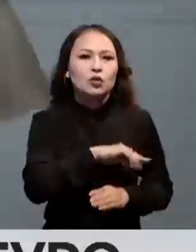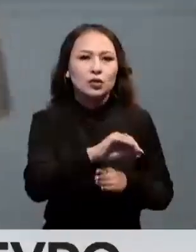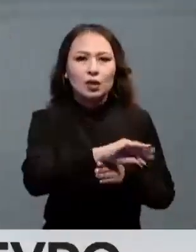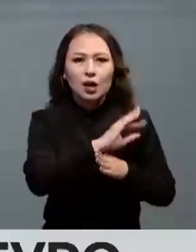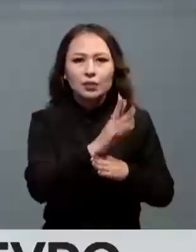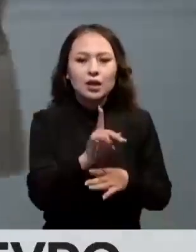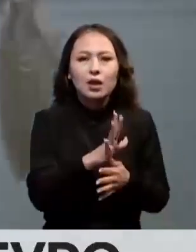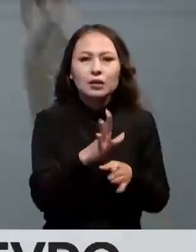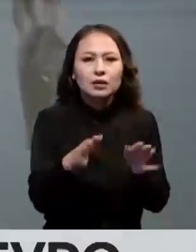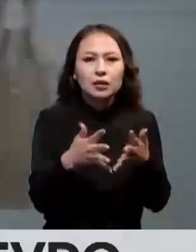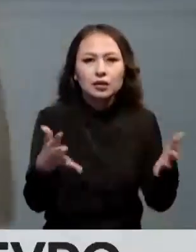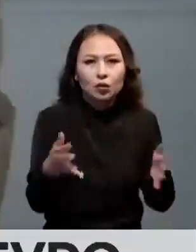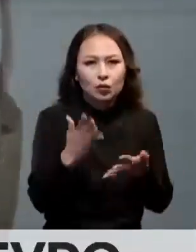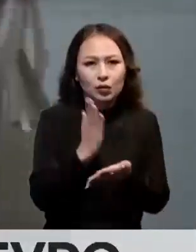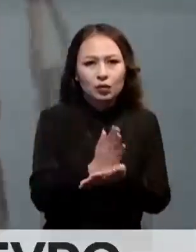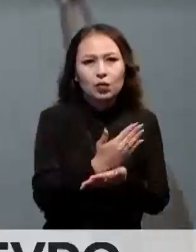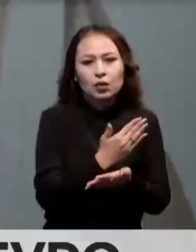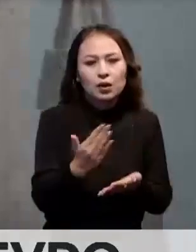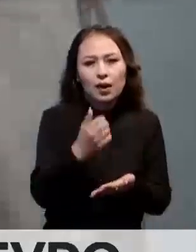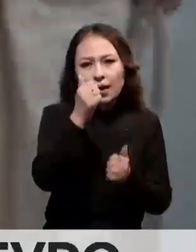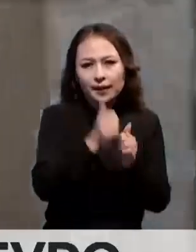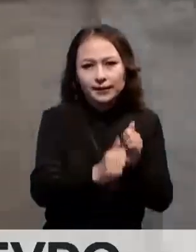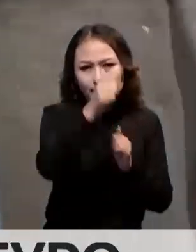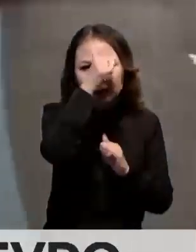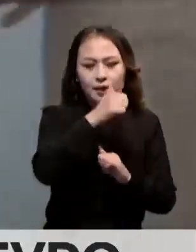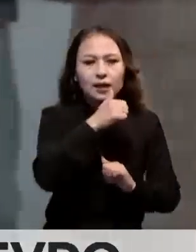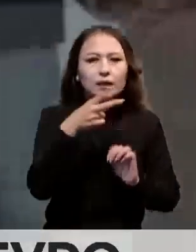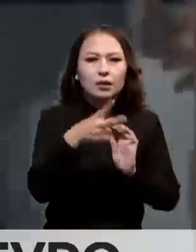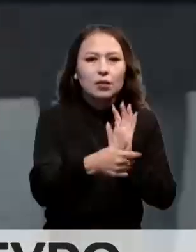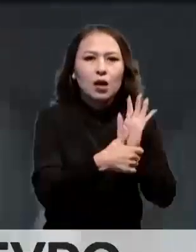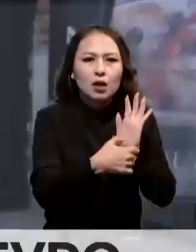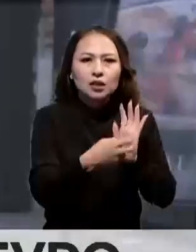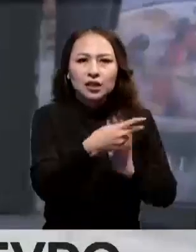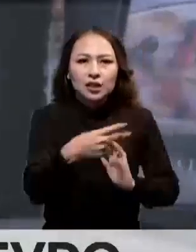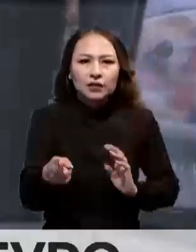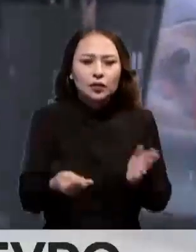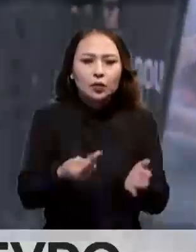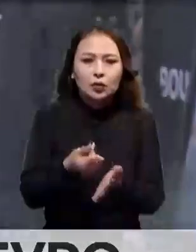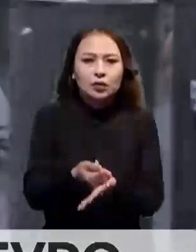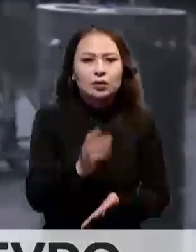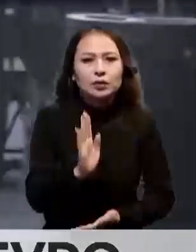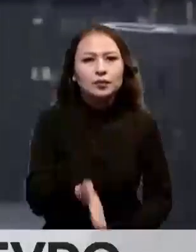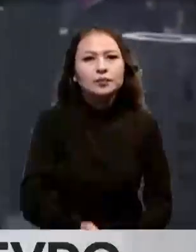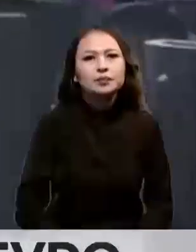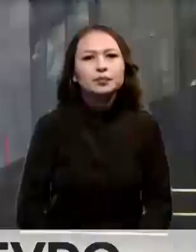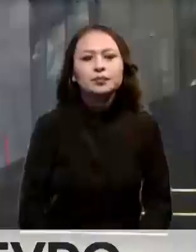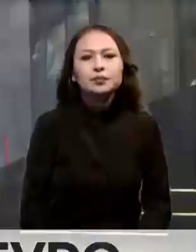Өзін өзі жұмыспен қамтығандар әлдеқайда көп алады. Оларға ай сайын 2600 евро төленеді.